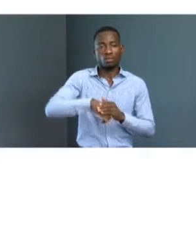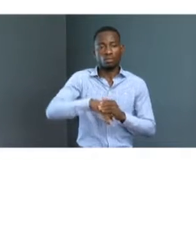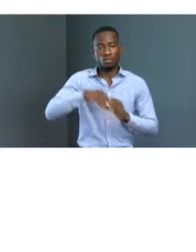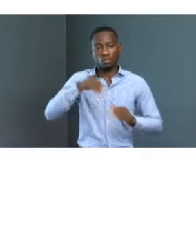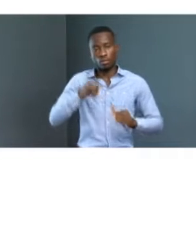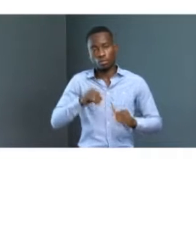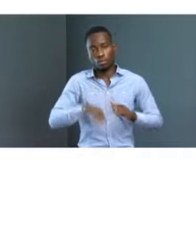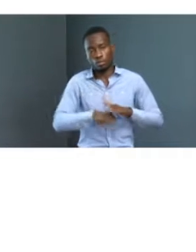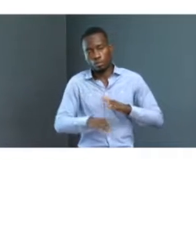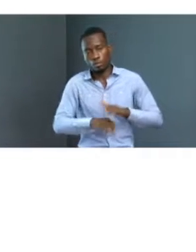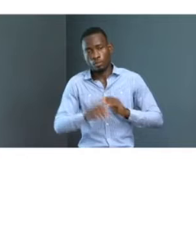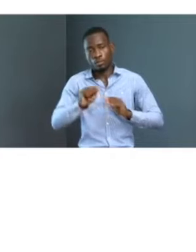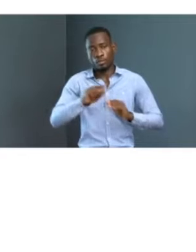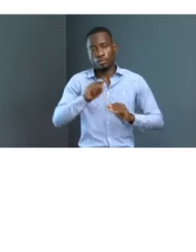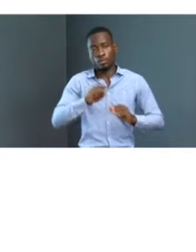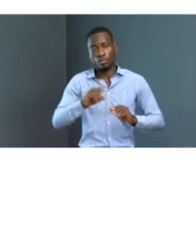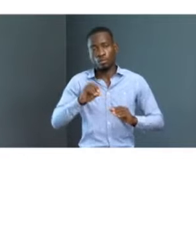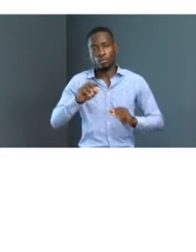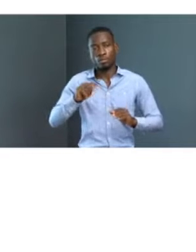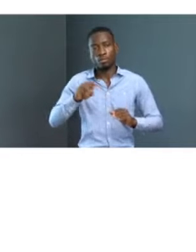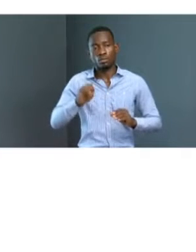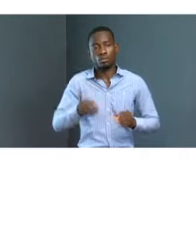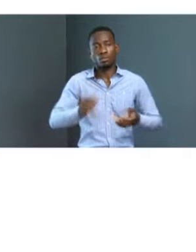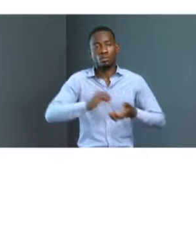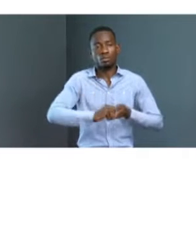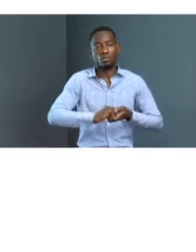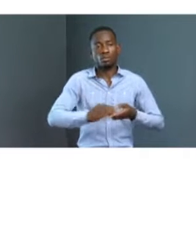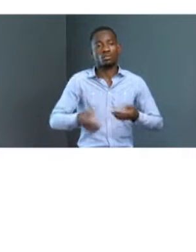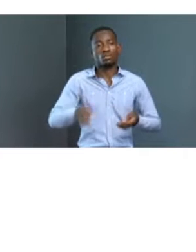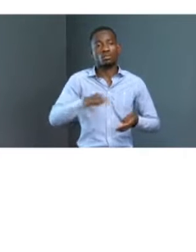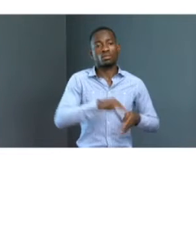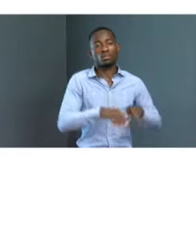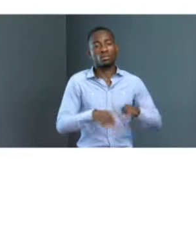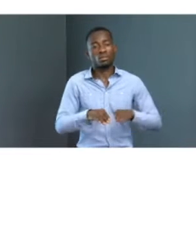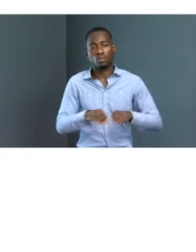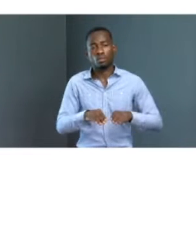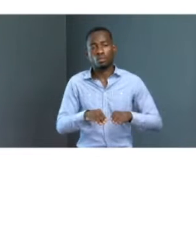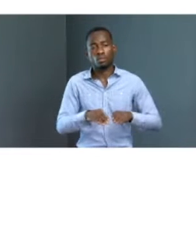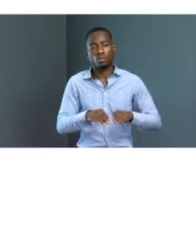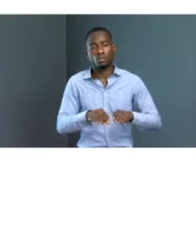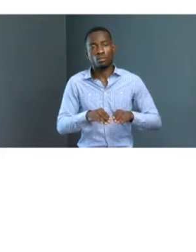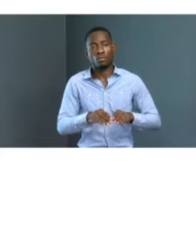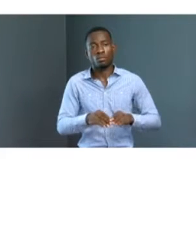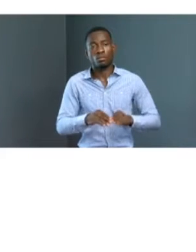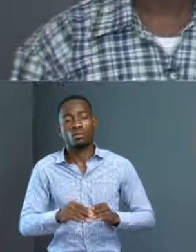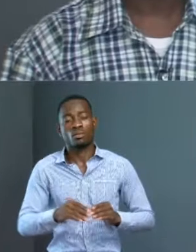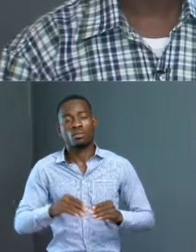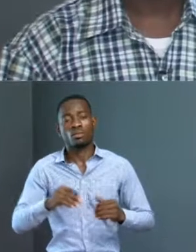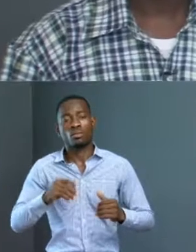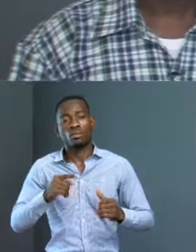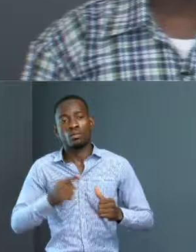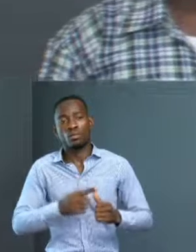azotées s'associent de façon complémentaire. L'adénine se lie à la thymine avec deux liaisons